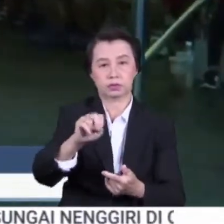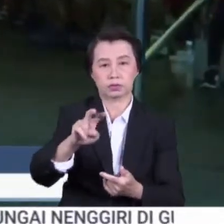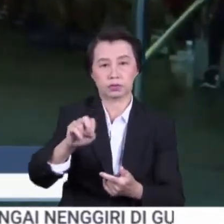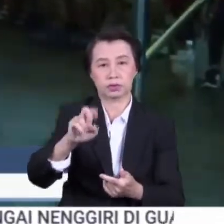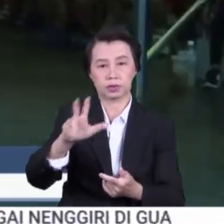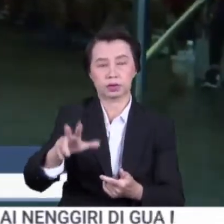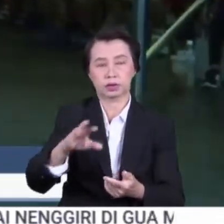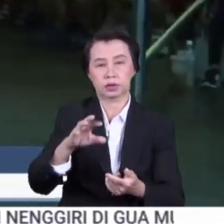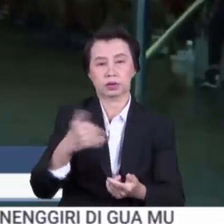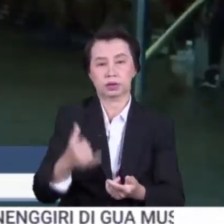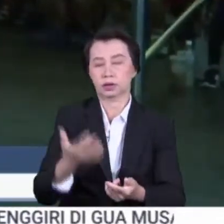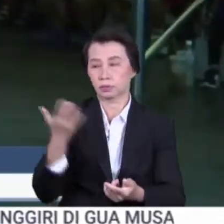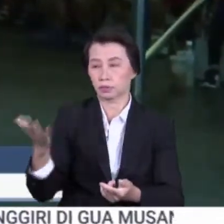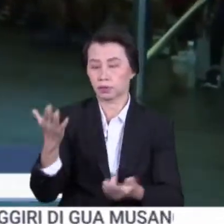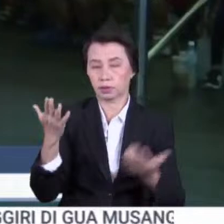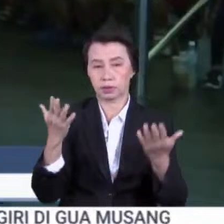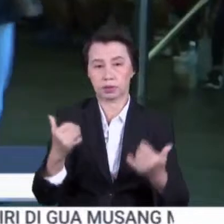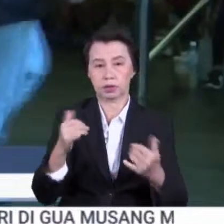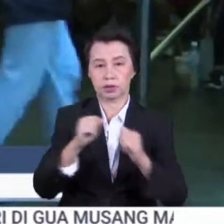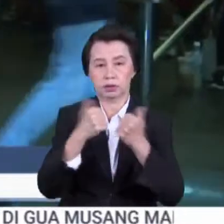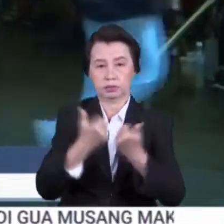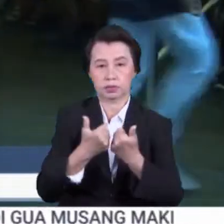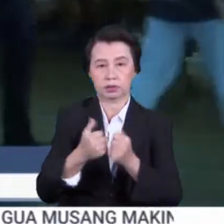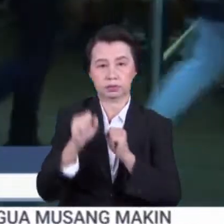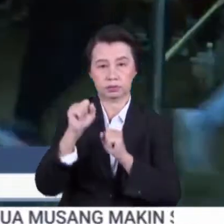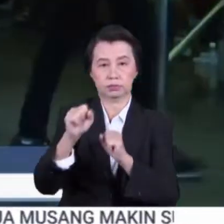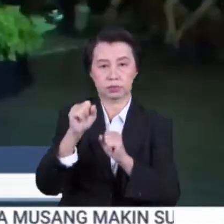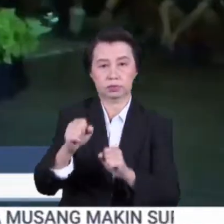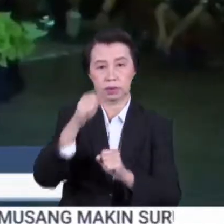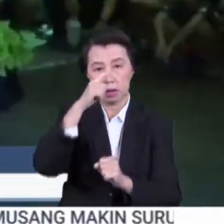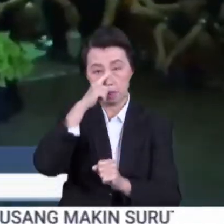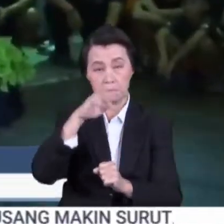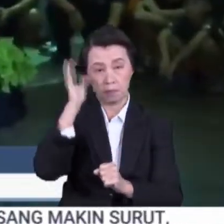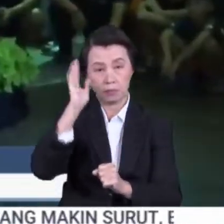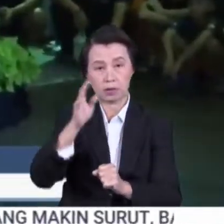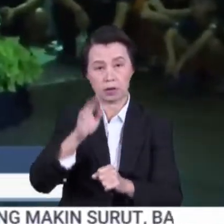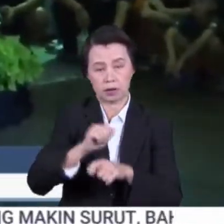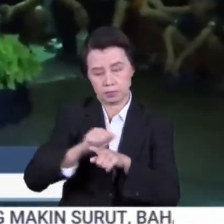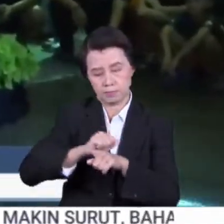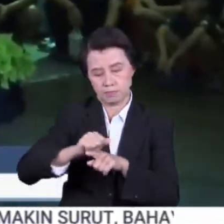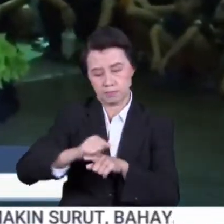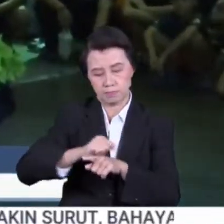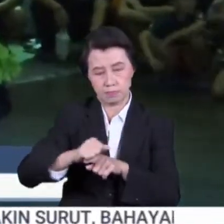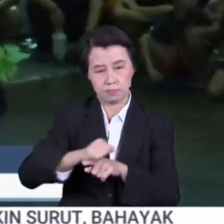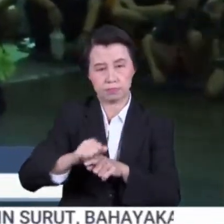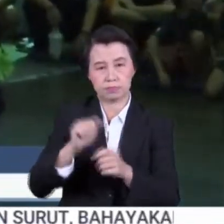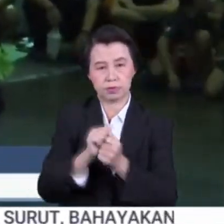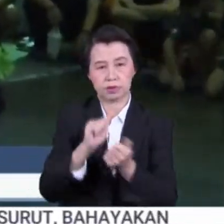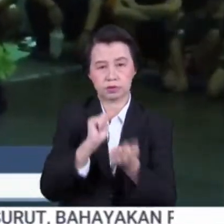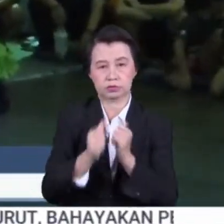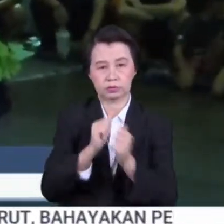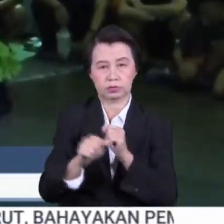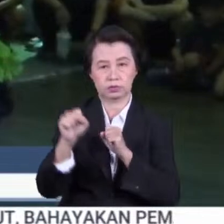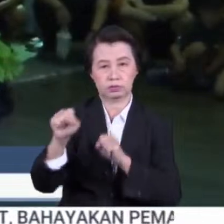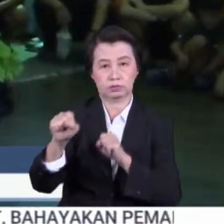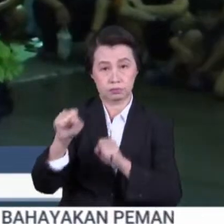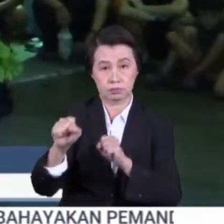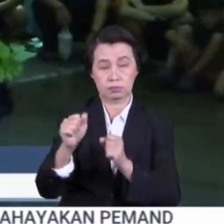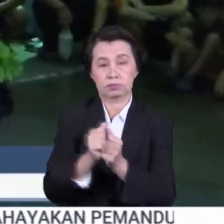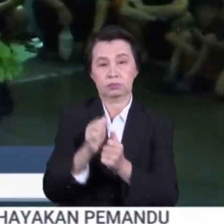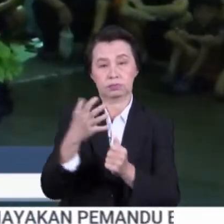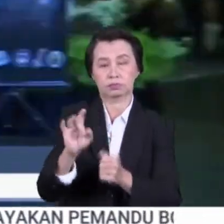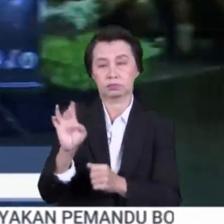Kuching. Dalam pada itu, beliau turut berharap Persatuan Muay Thai Negeri Sarawak akan terus menggilap bakat anak Sarawak dalam sukan Muay Thai Sarawak yang